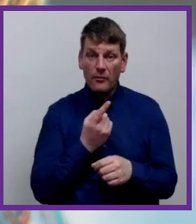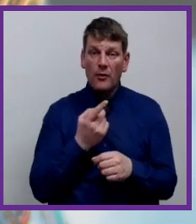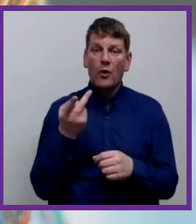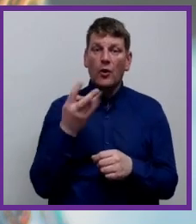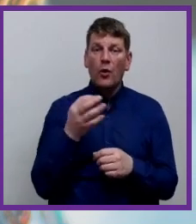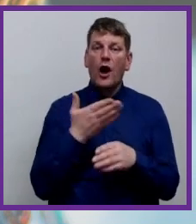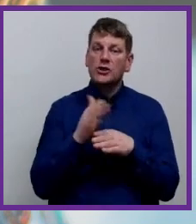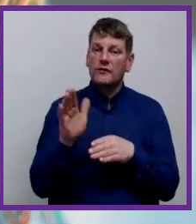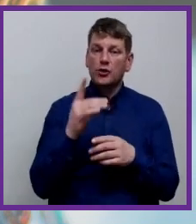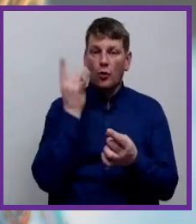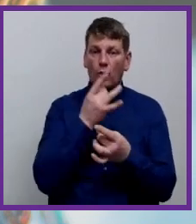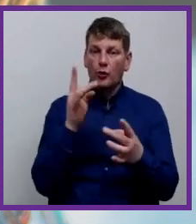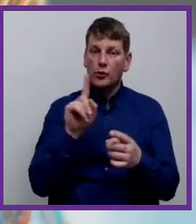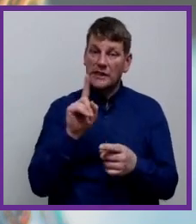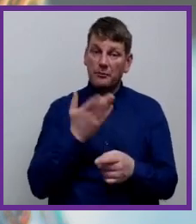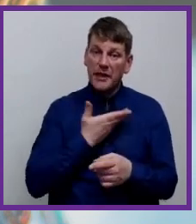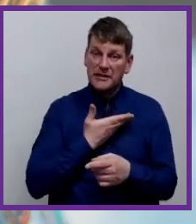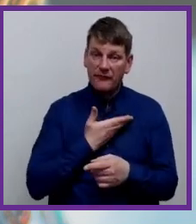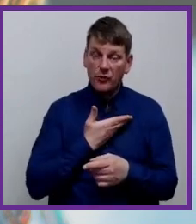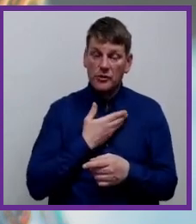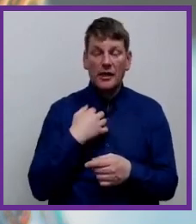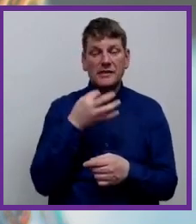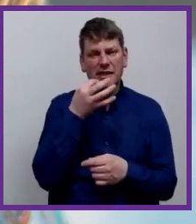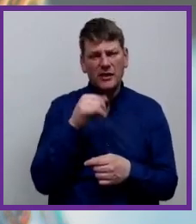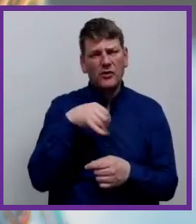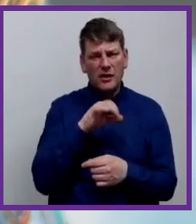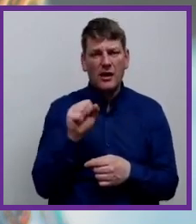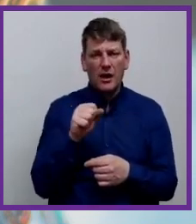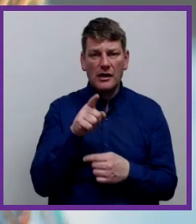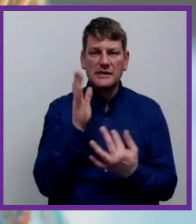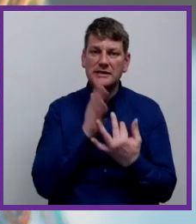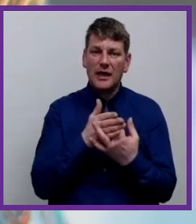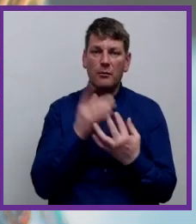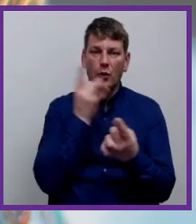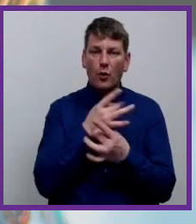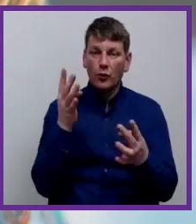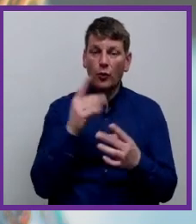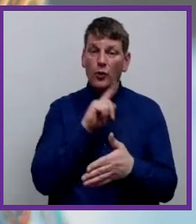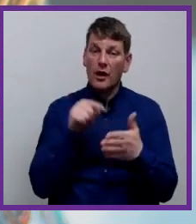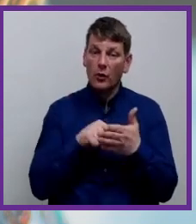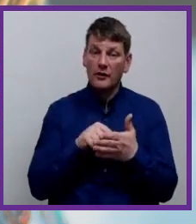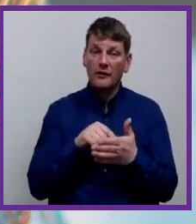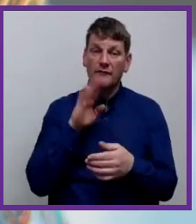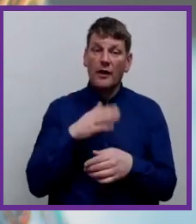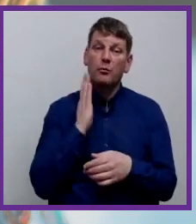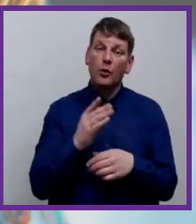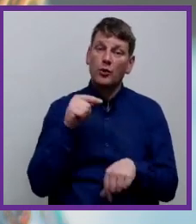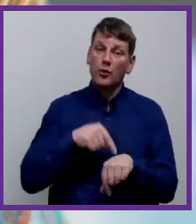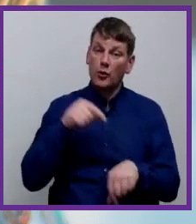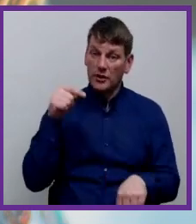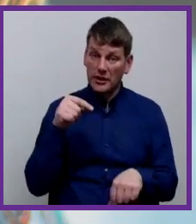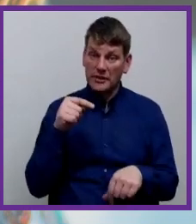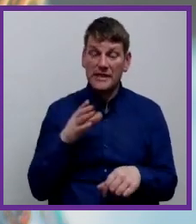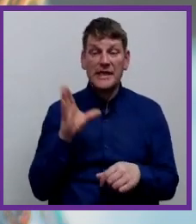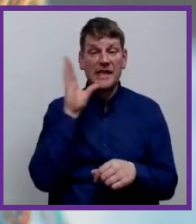ir piedzīvojušas. Tā kā es teiktu, ka jā, šis te starpkultūra jautājums arī var būt jutīgs un